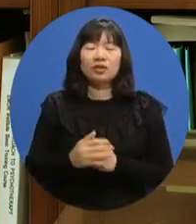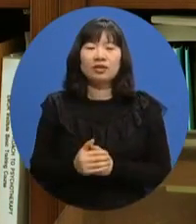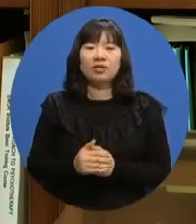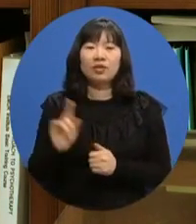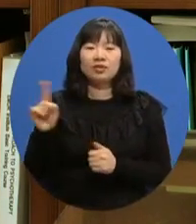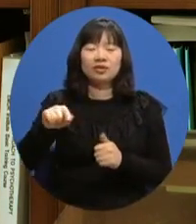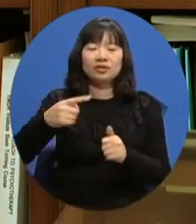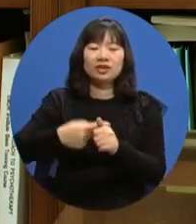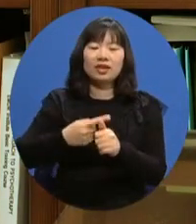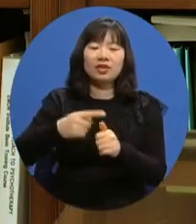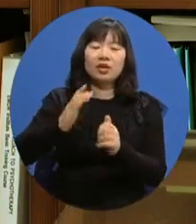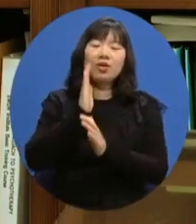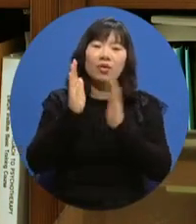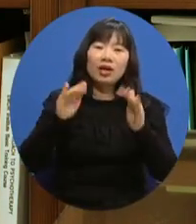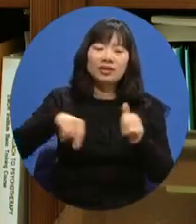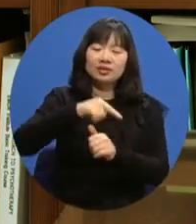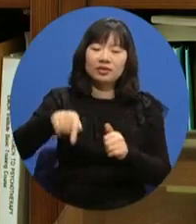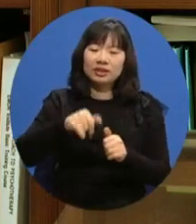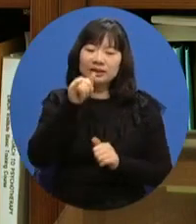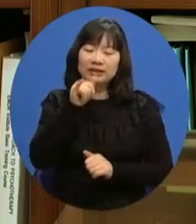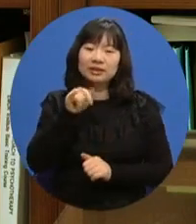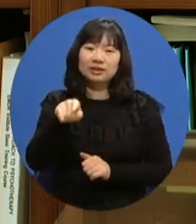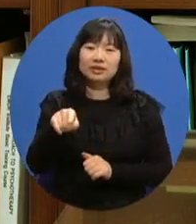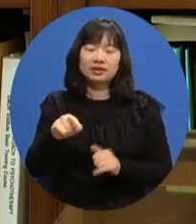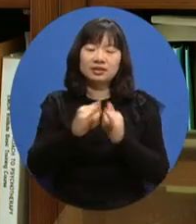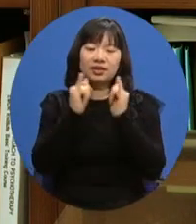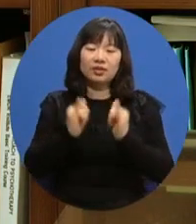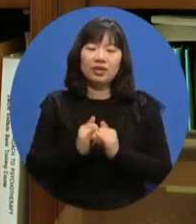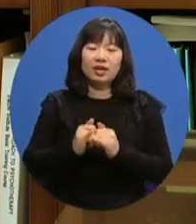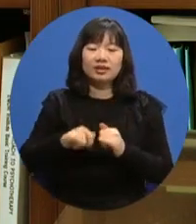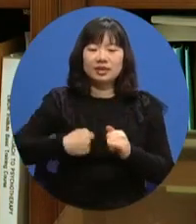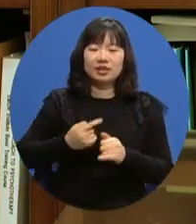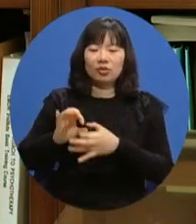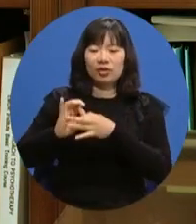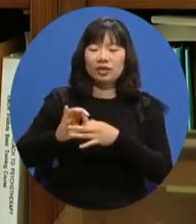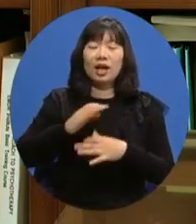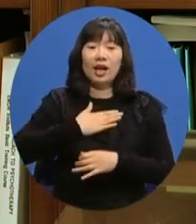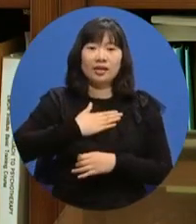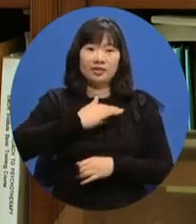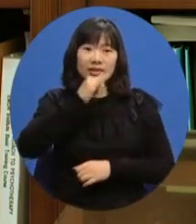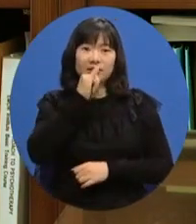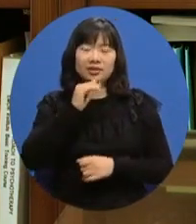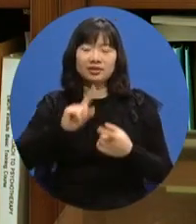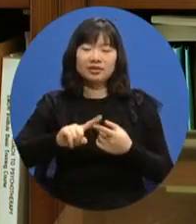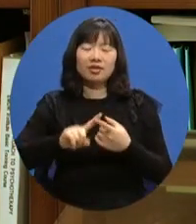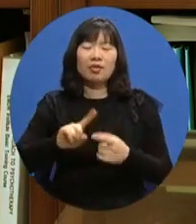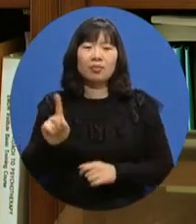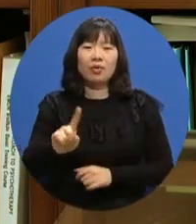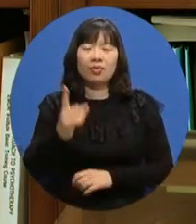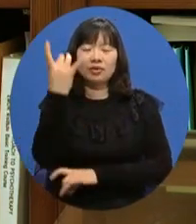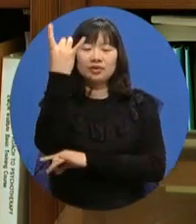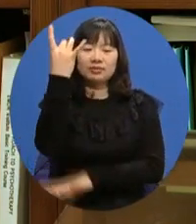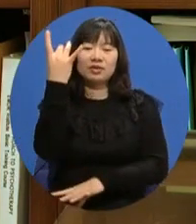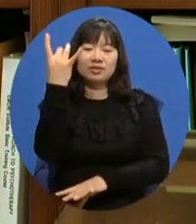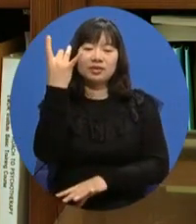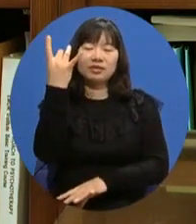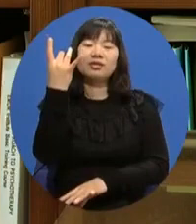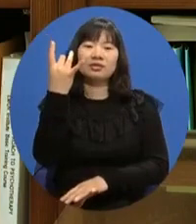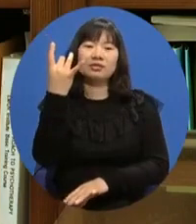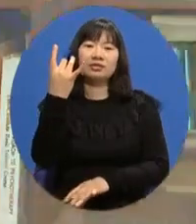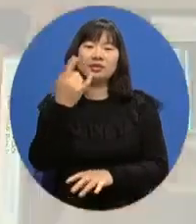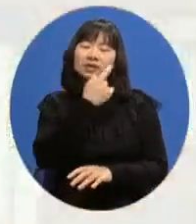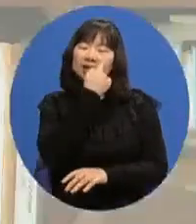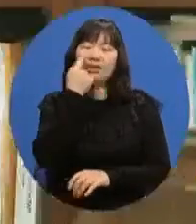어떤 자연환경이 있는지, 그리고 그런 사회와 자기의 관계를 알 수 있는 그런 아주 기본적인 단초를 제공할 수